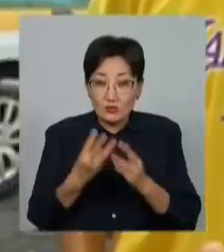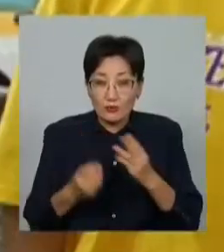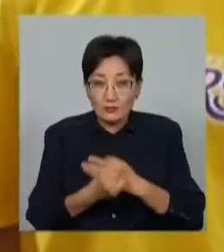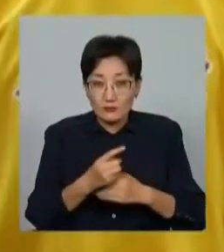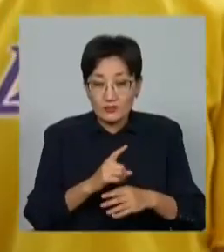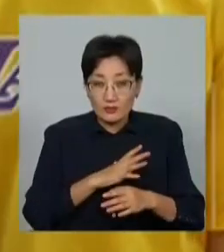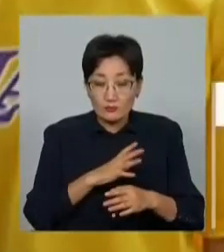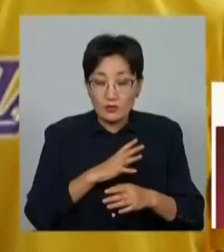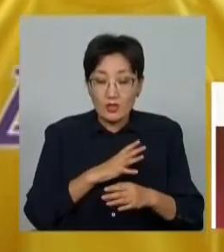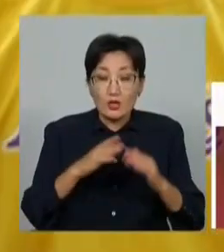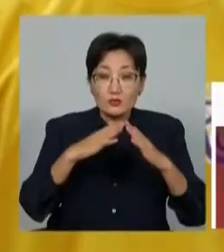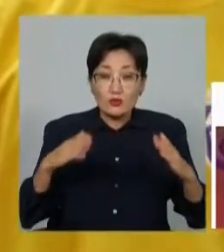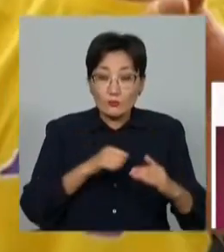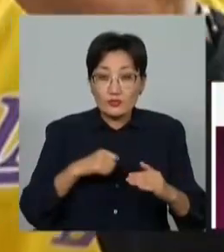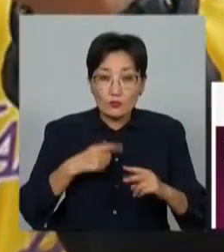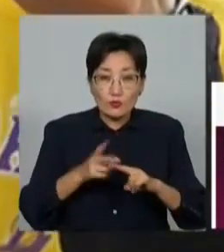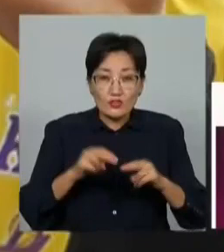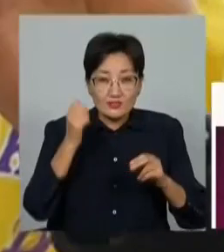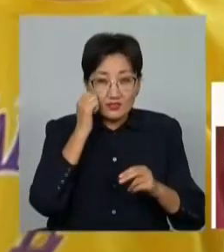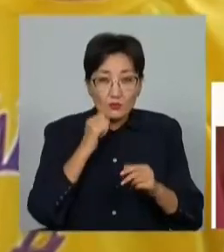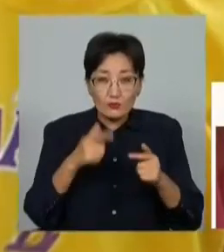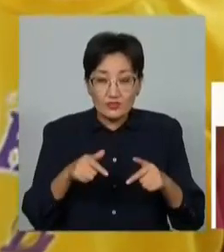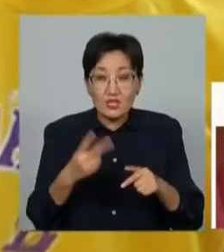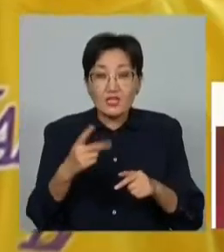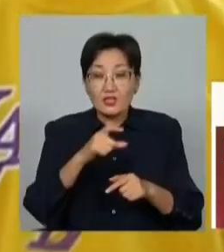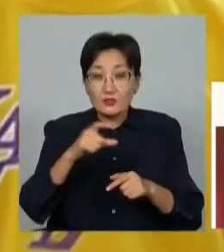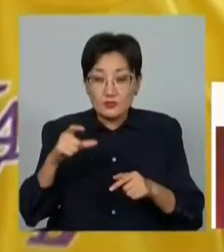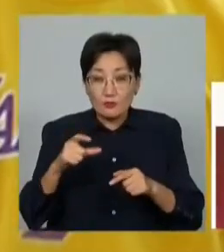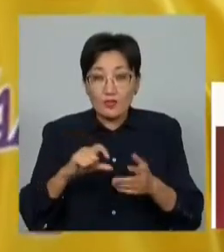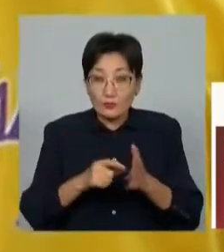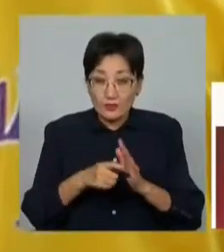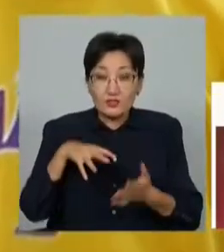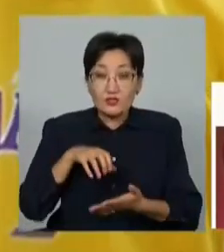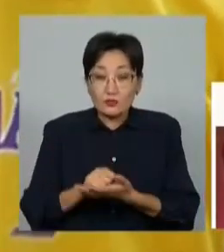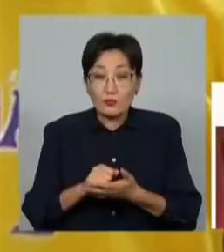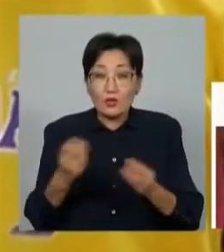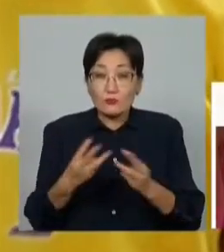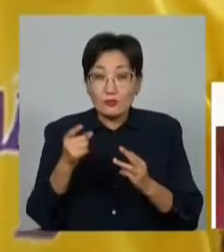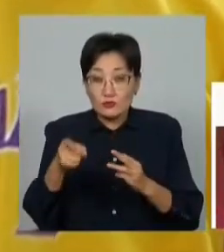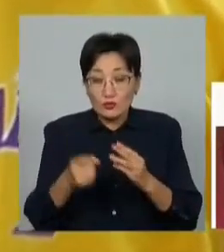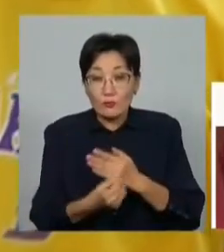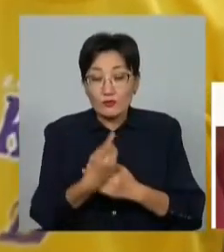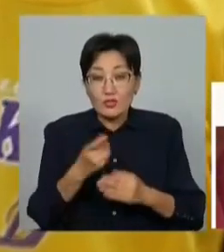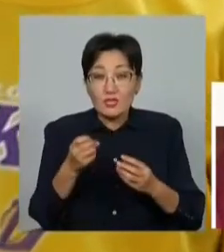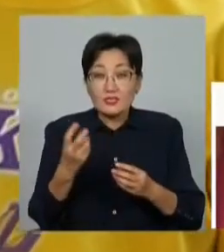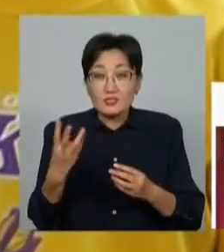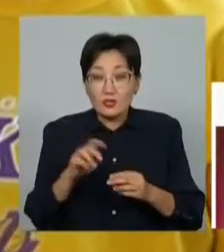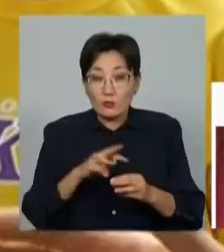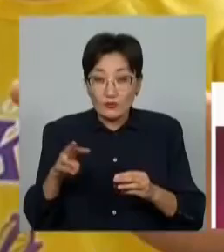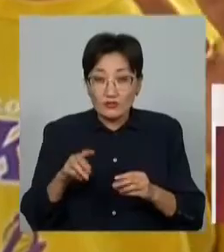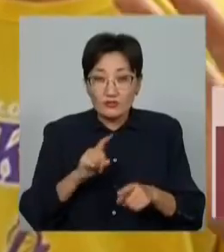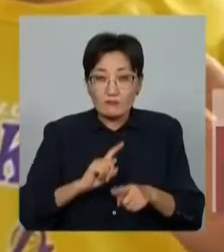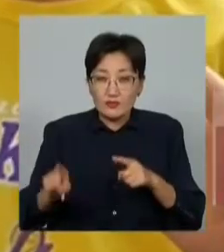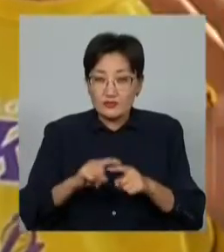Сама крыша? Шатырдың өзі өте ескі. Біз осында екінші қабаттан кеңсе жалдаймыз. Өрт сол жақтан шығып, санаулы минуттарда өршіп